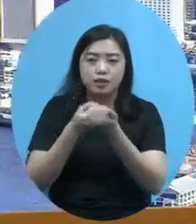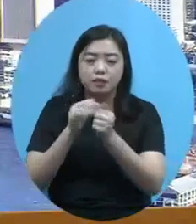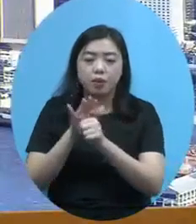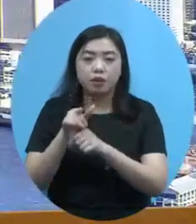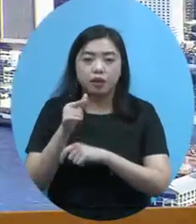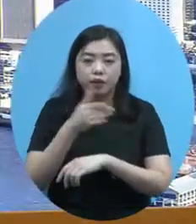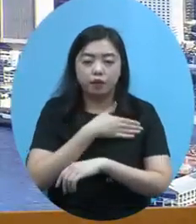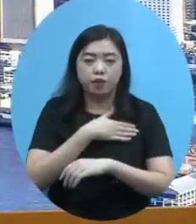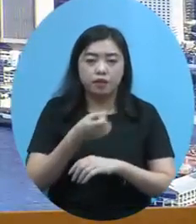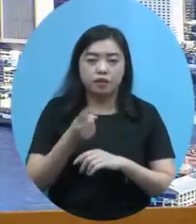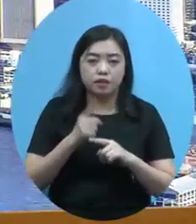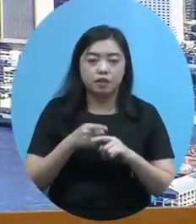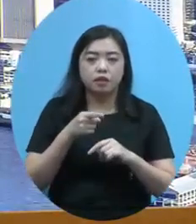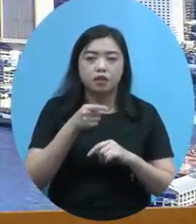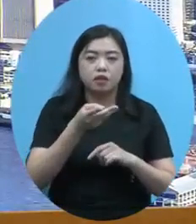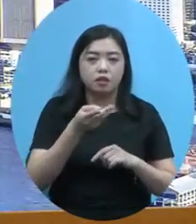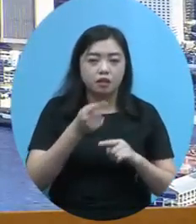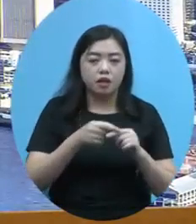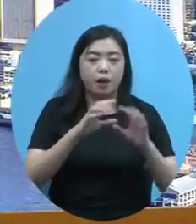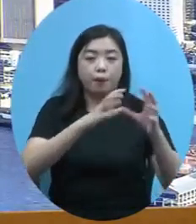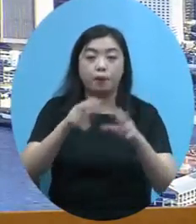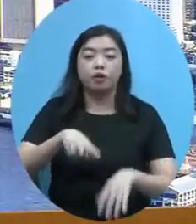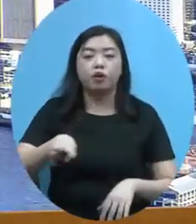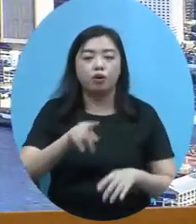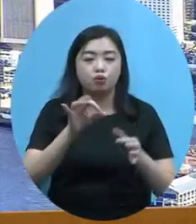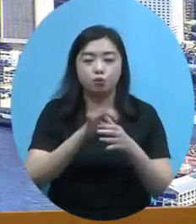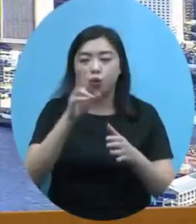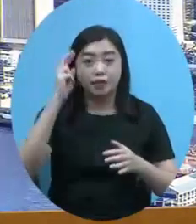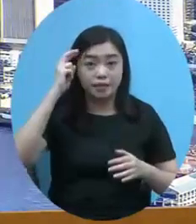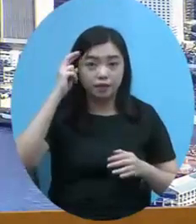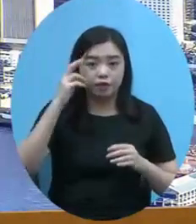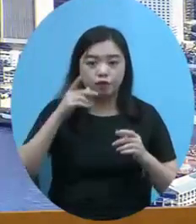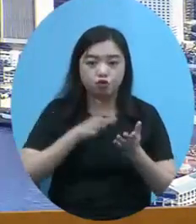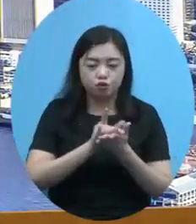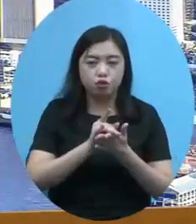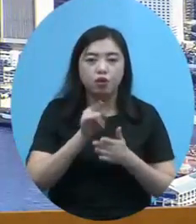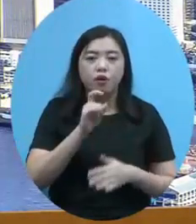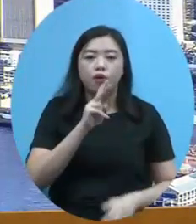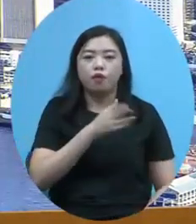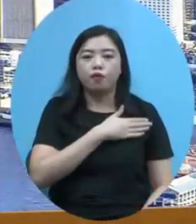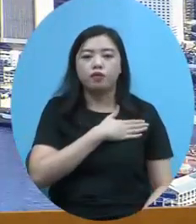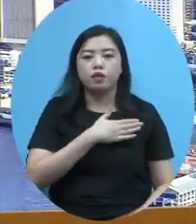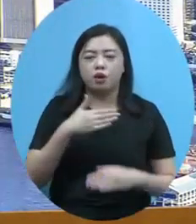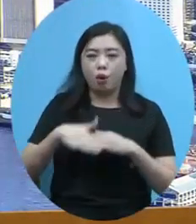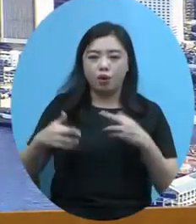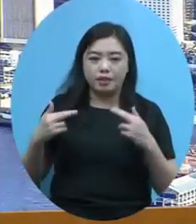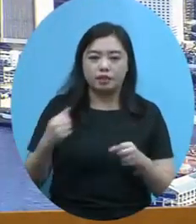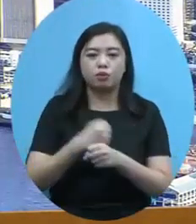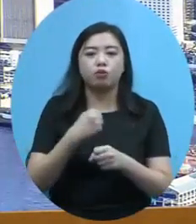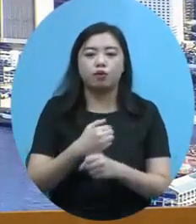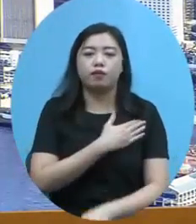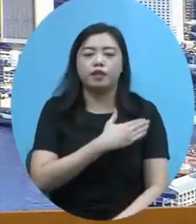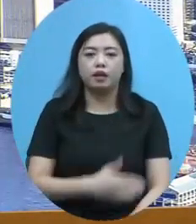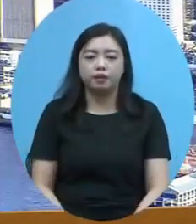佢哋四位其實佢哋都係同部門嘅，都係精神科嘅啊。咁佢都係負責呢個外展嘅工作。